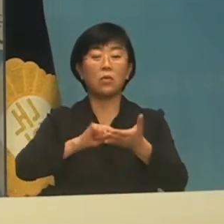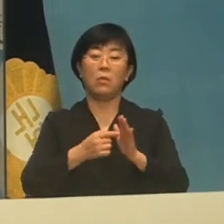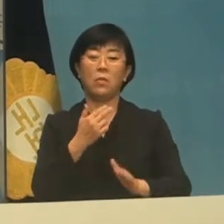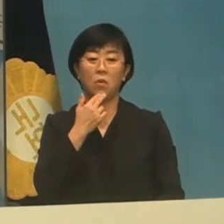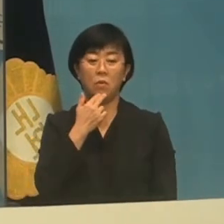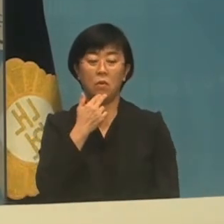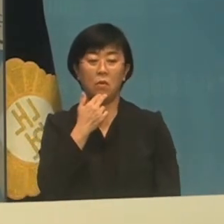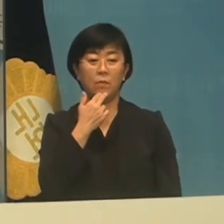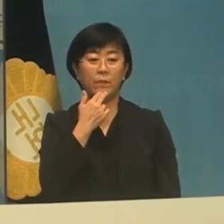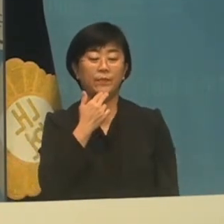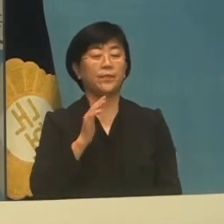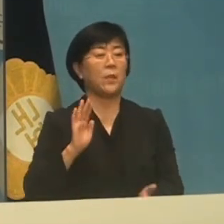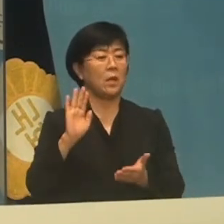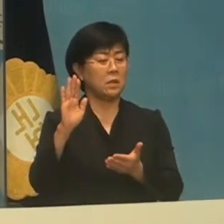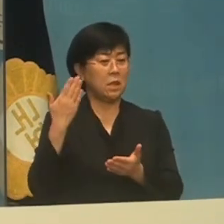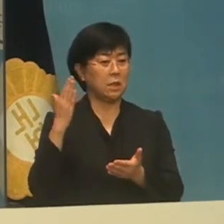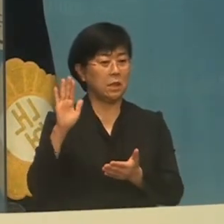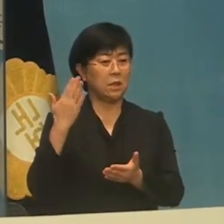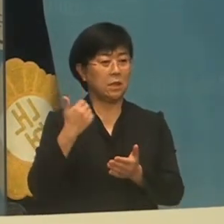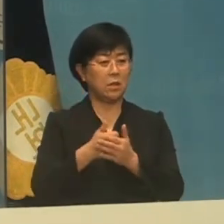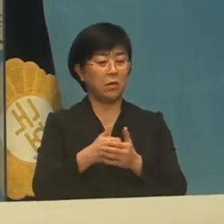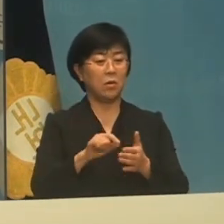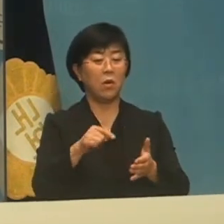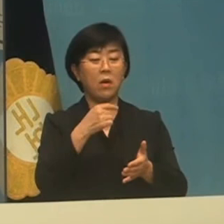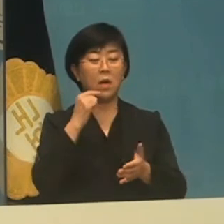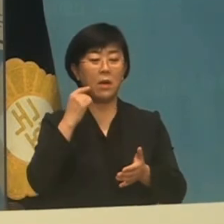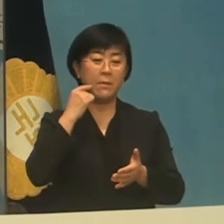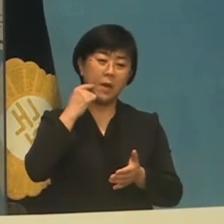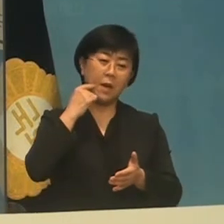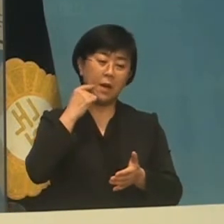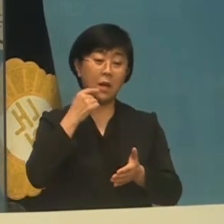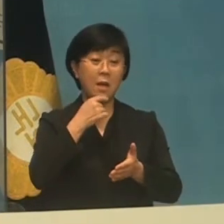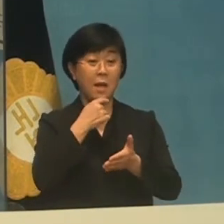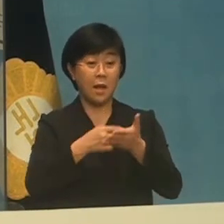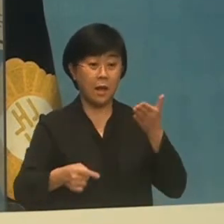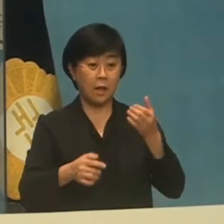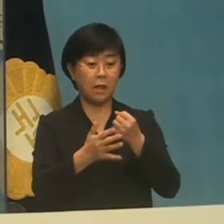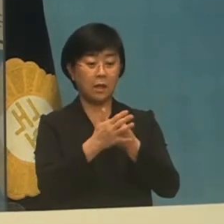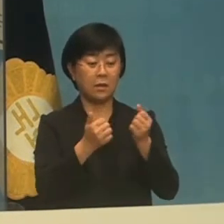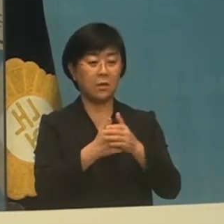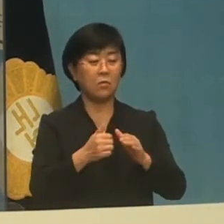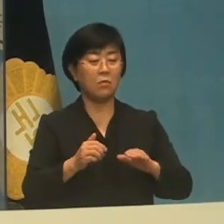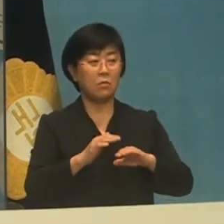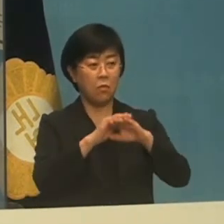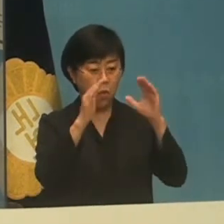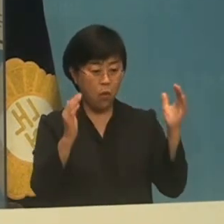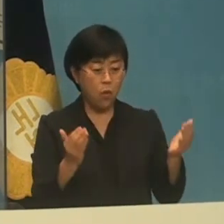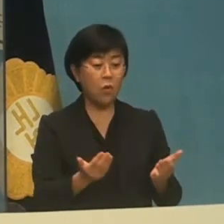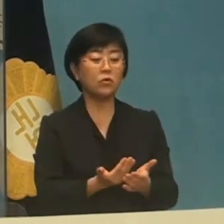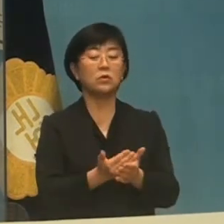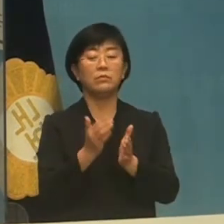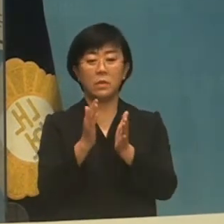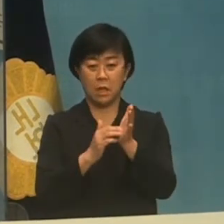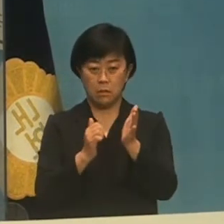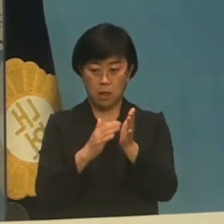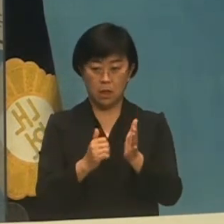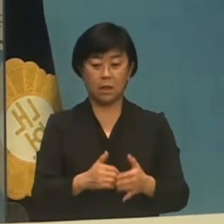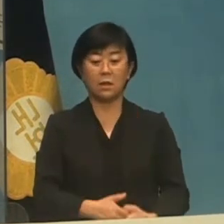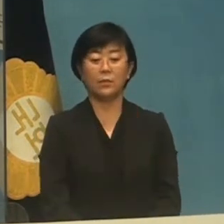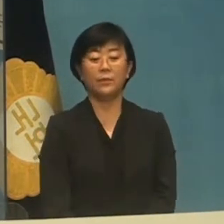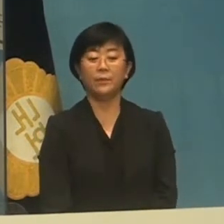않았고 최근 들어서는 유해요인 검토 내용 전체를 비공개하는 경우도 있었습니다.